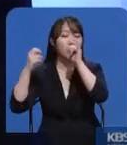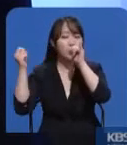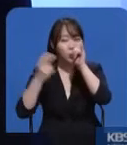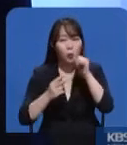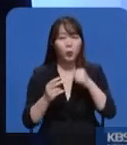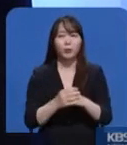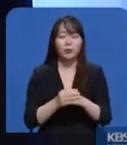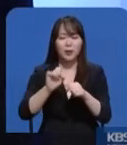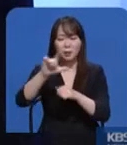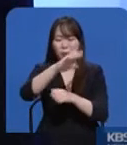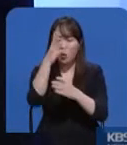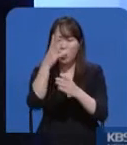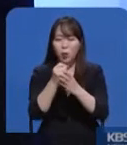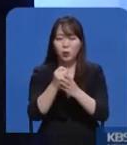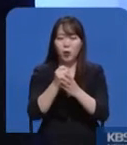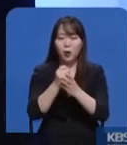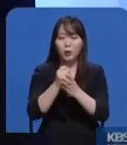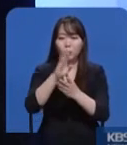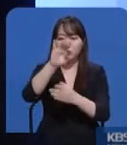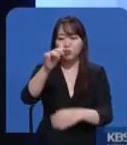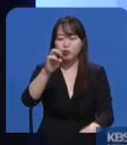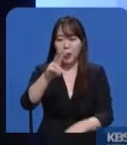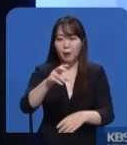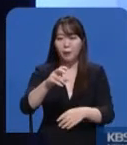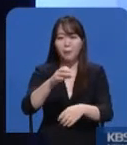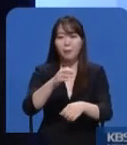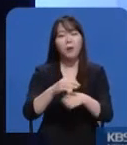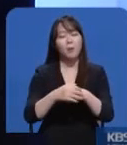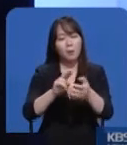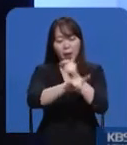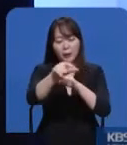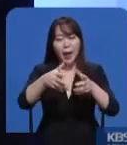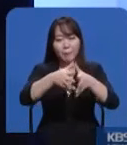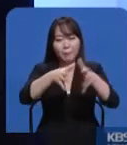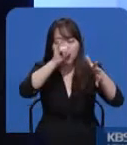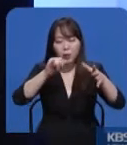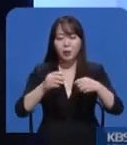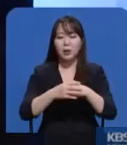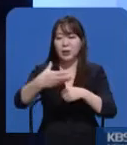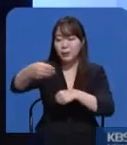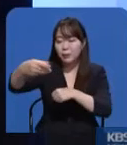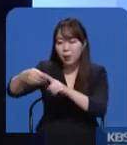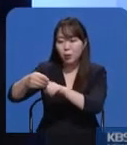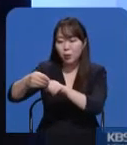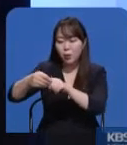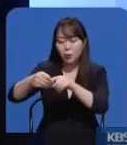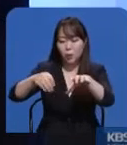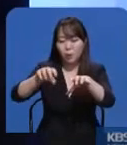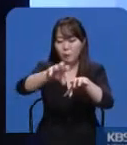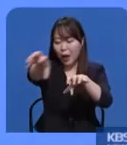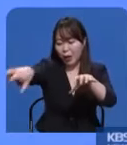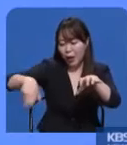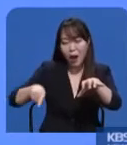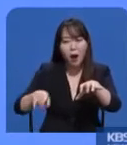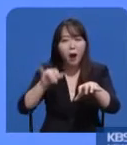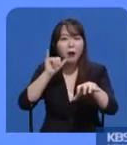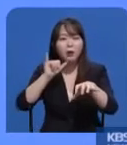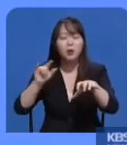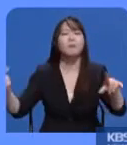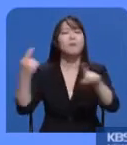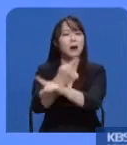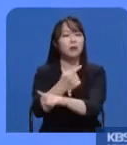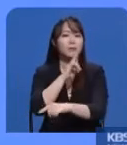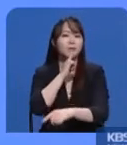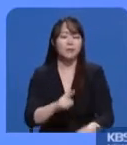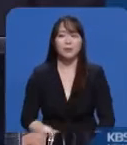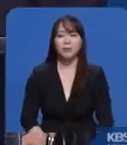안에 대개는 분양 아파트 부지를 역 근처에 배치하고 임대 아파트 부지를 외곽에 배치하거든요. 이걸 좀 바꾸자는 것이고